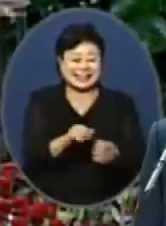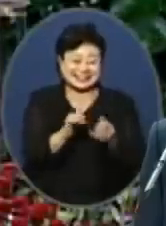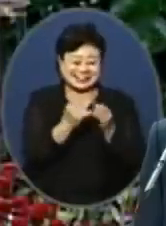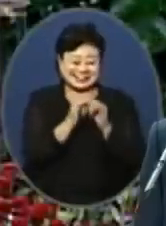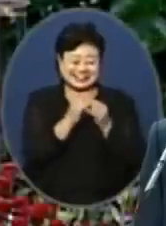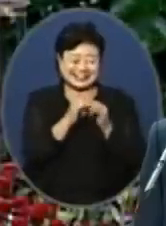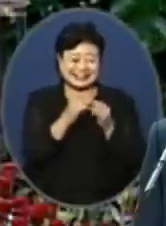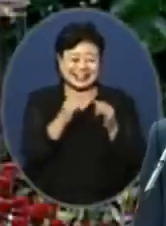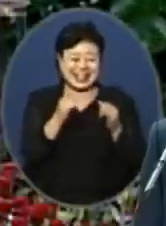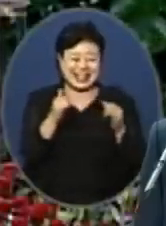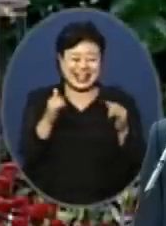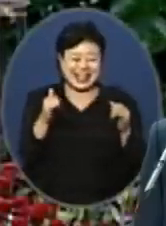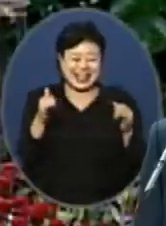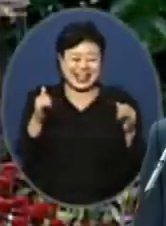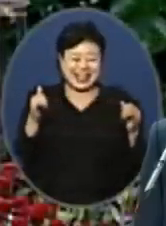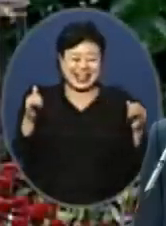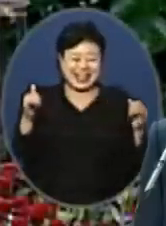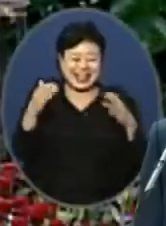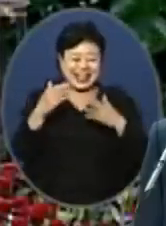사랑하는